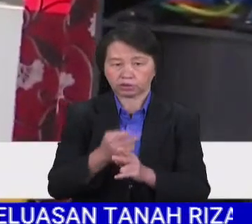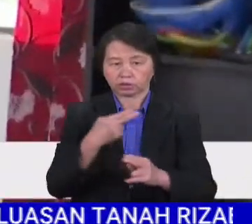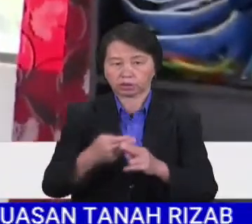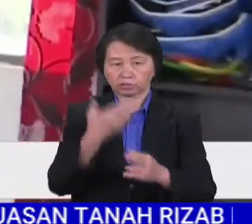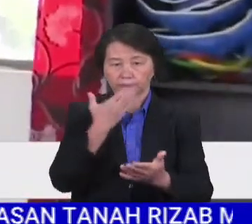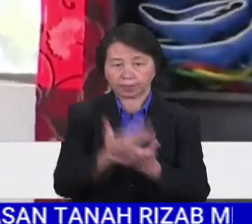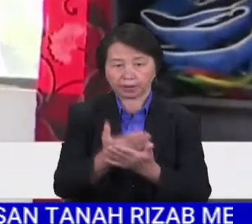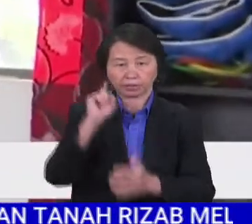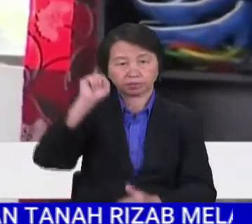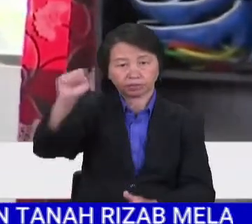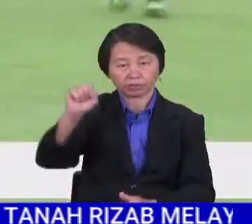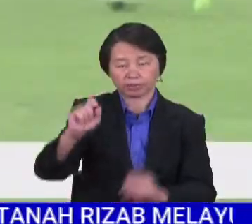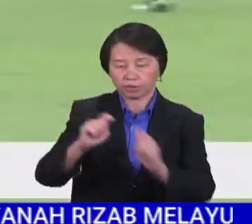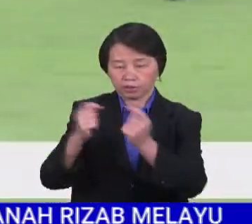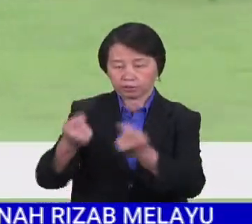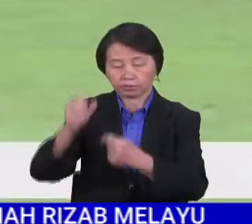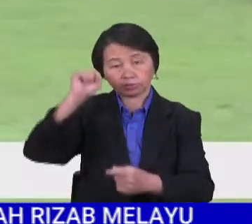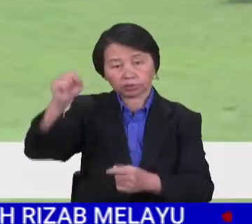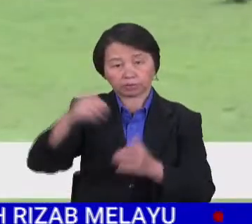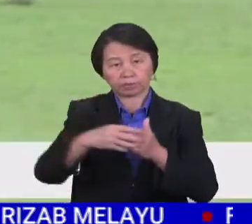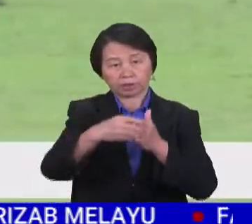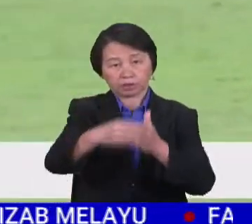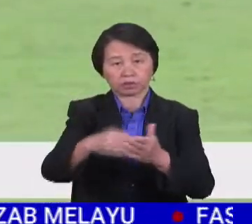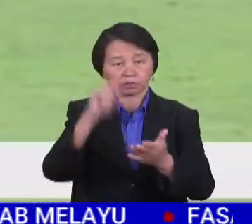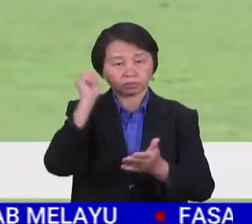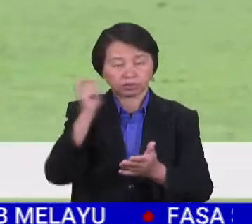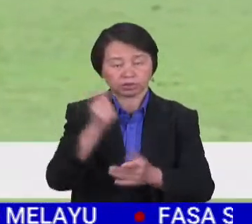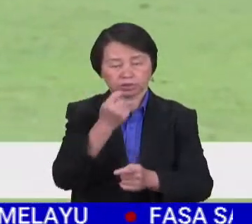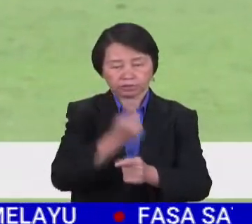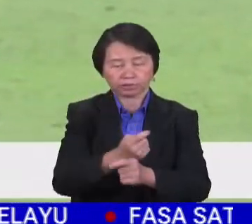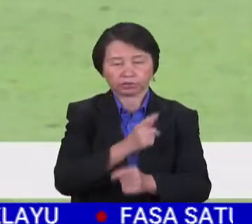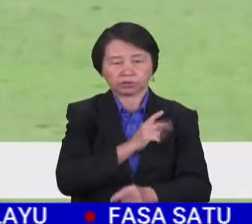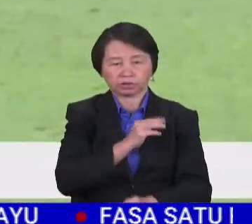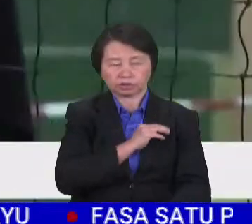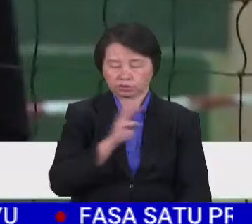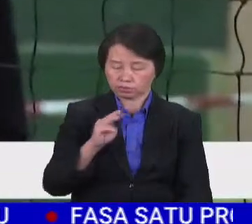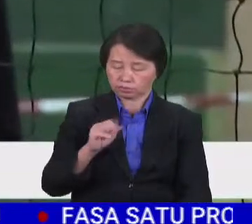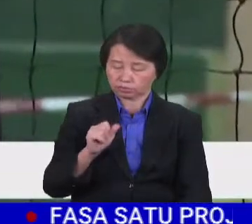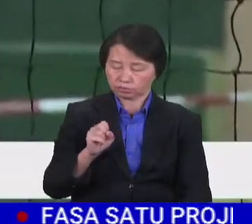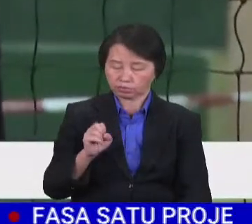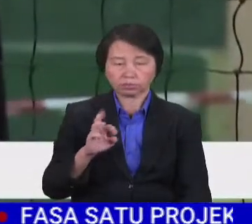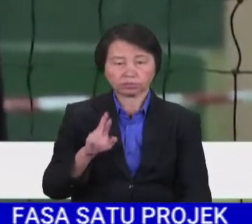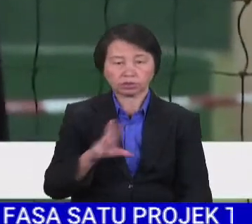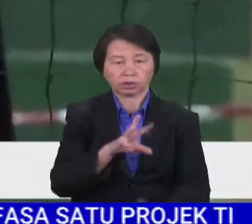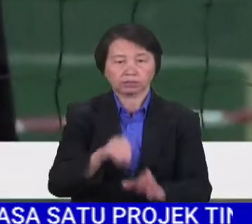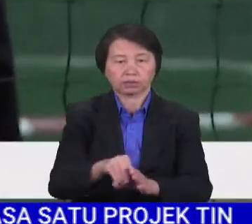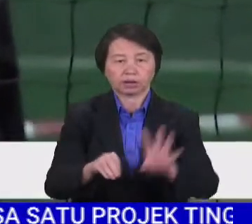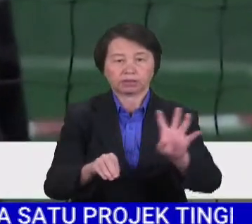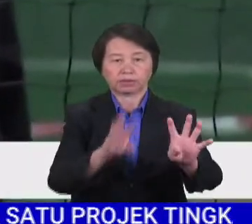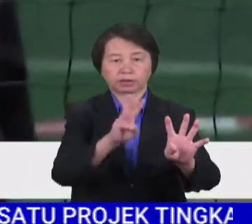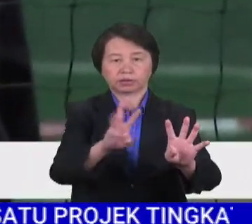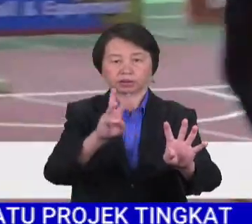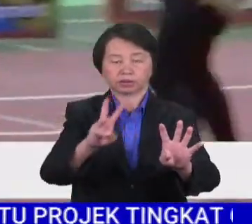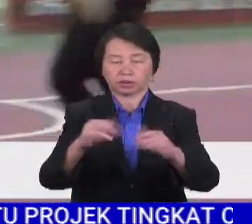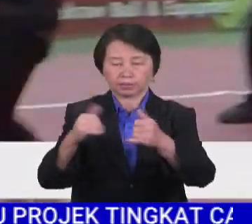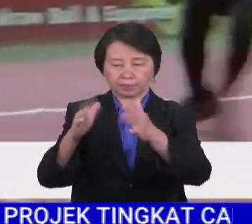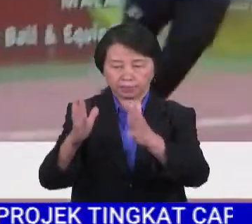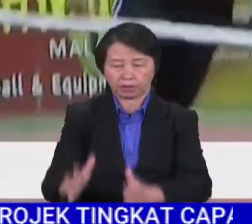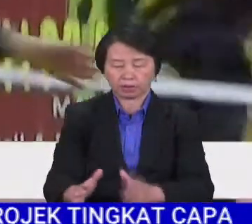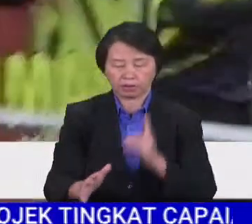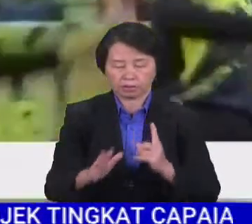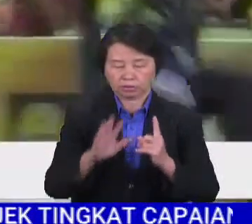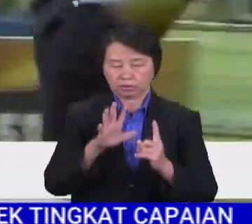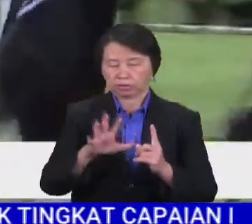nama baik sabaah kontinjen Sabah diketuai Setyo saya tetap Kementerian Mansyur S Sun melibatkan 466 atlet